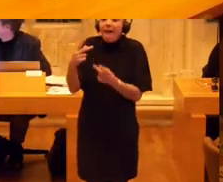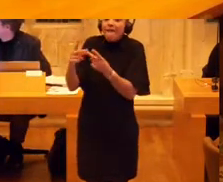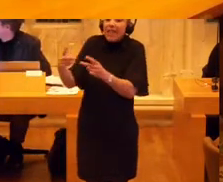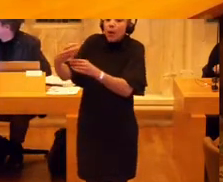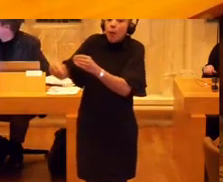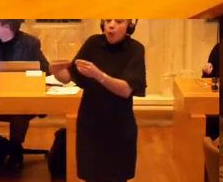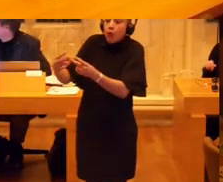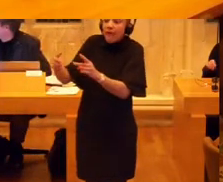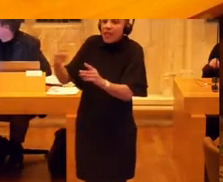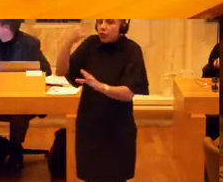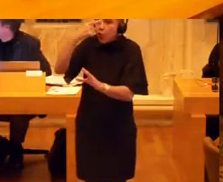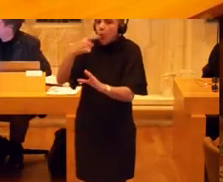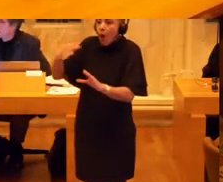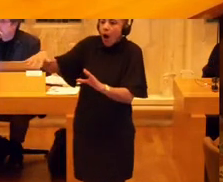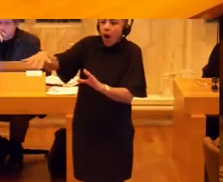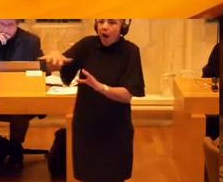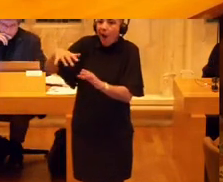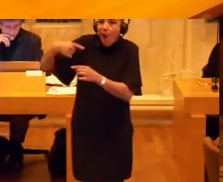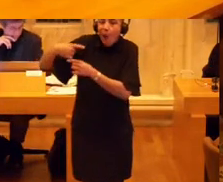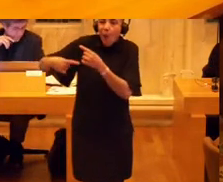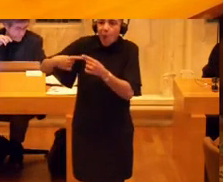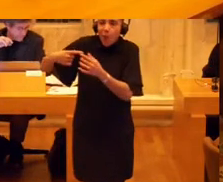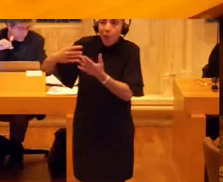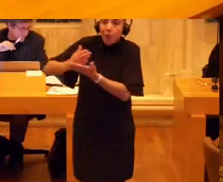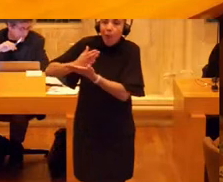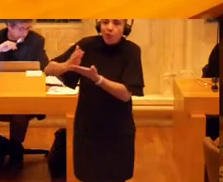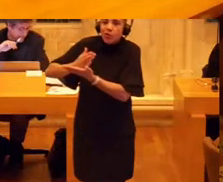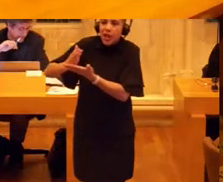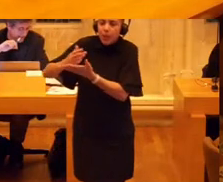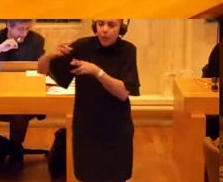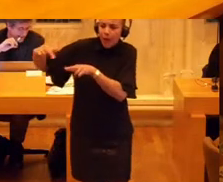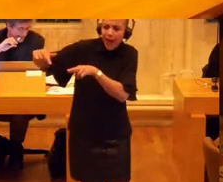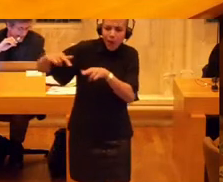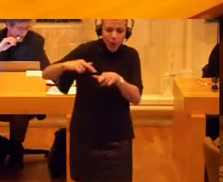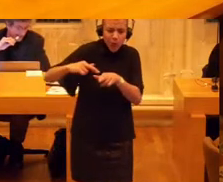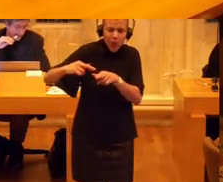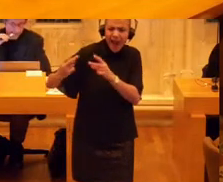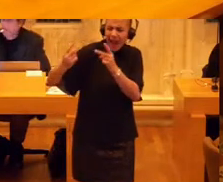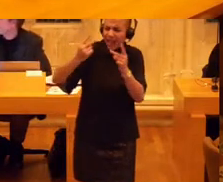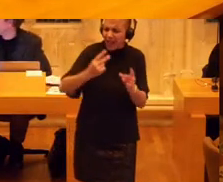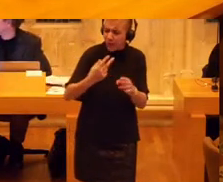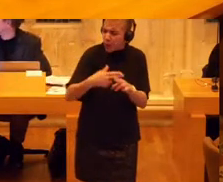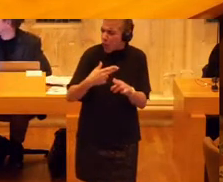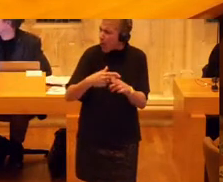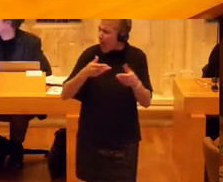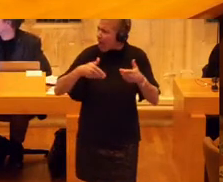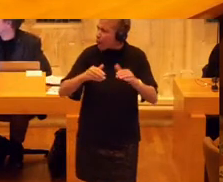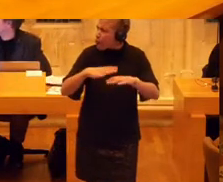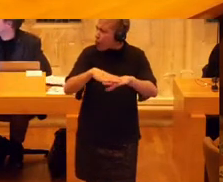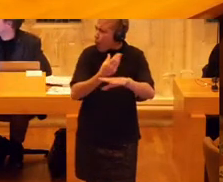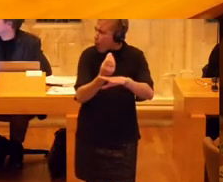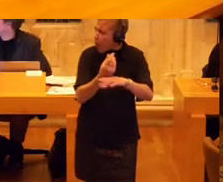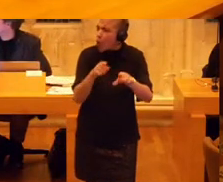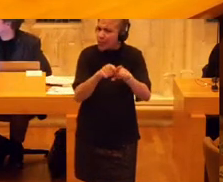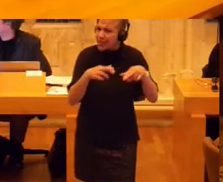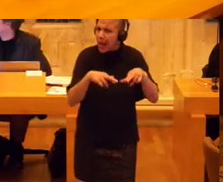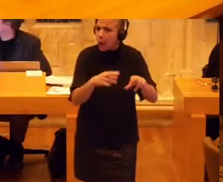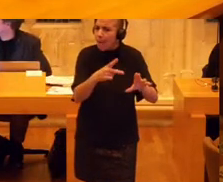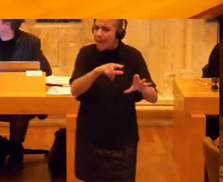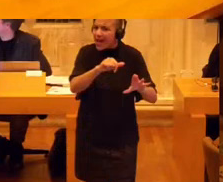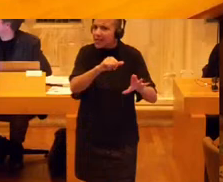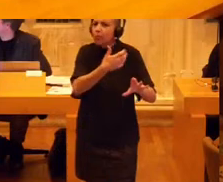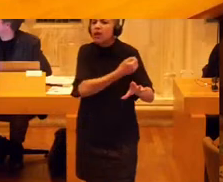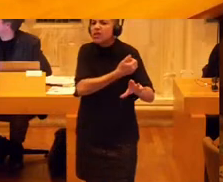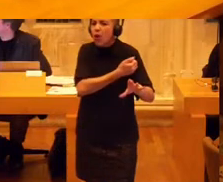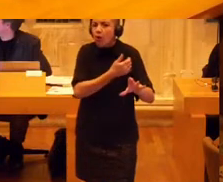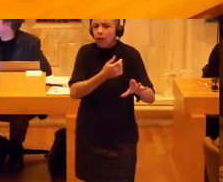poursuite, sur. Comment elle s'appelle? C'est pas la rue Émile, non, c'est pas la rue Émile Zola, c'est la rue Pasteur, non? L'avenue de Rouen. Mais il y a aussi la rue Pasteur, je crois qu'ils ont un projet. Il me semble qu'il y a un